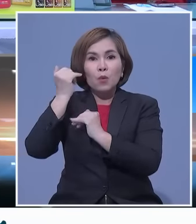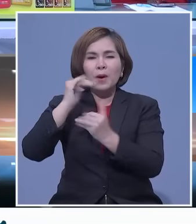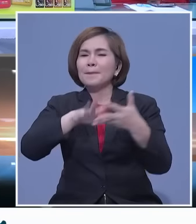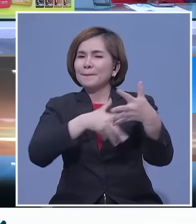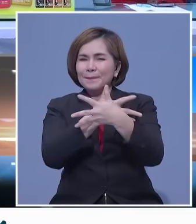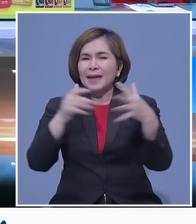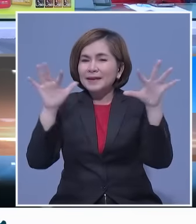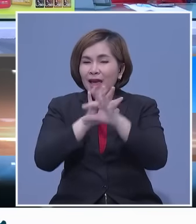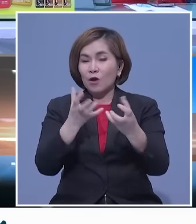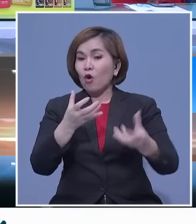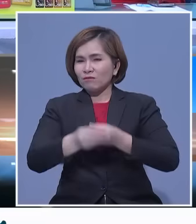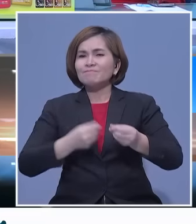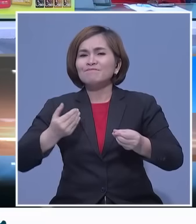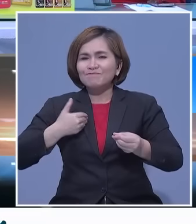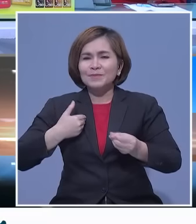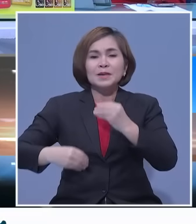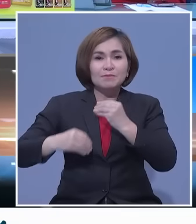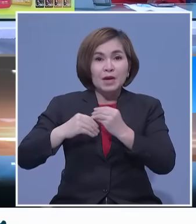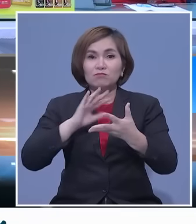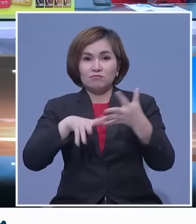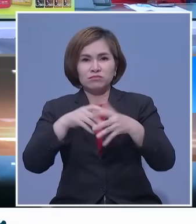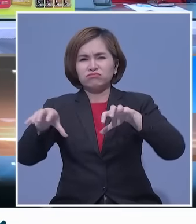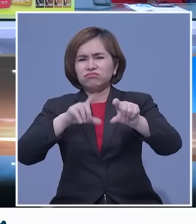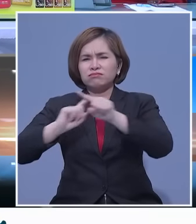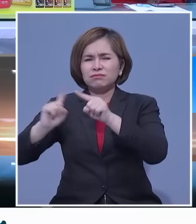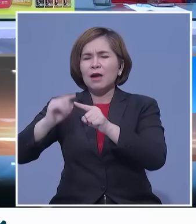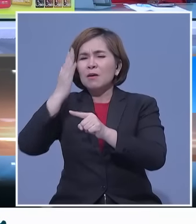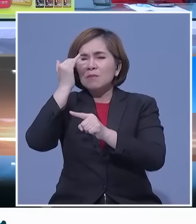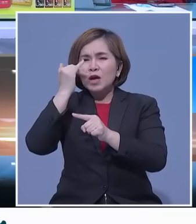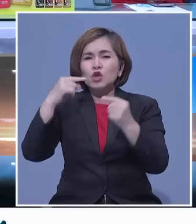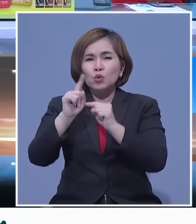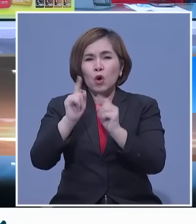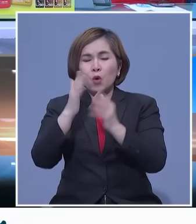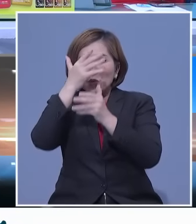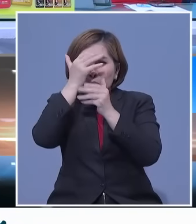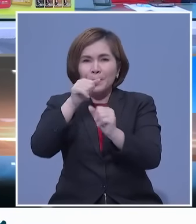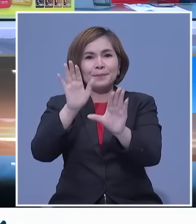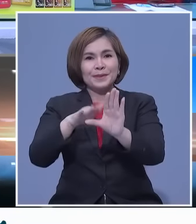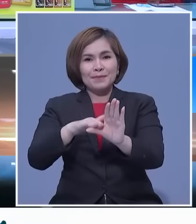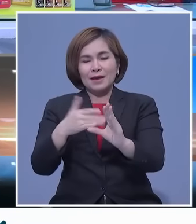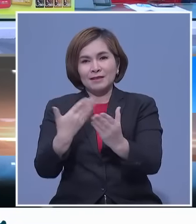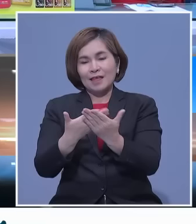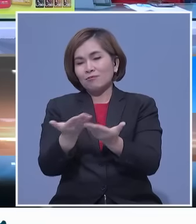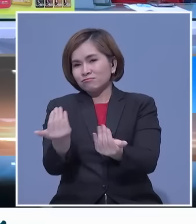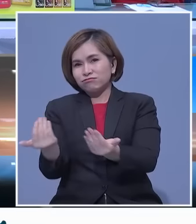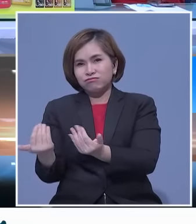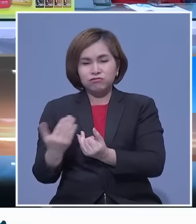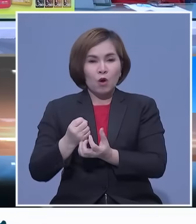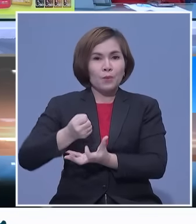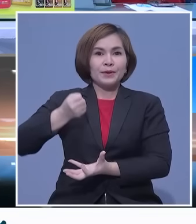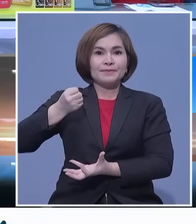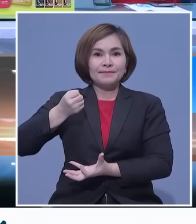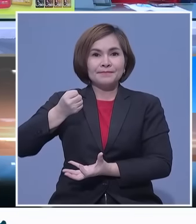ใช้โมเดลขายตรงมาแล้วใส่เรื่องของกลไกต่างๆใส่เรื่องของกลยุทต่างๆเข้าไปเพื่อล่อลวงให้คนเอาทุนมาลง